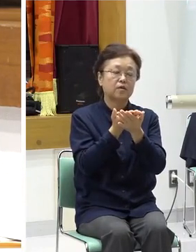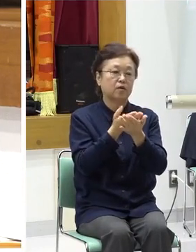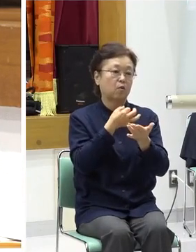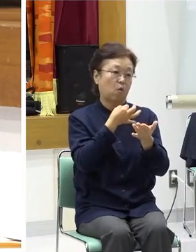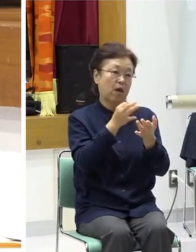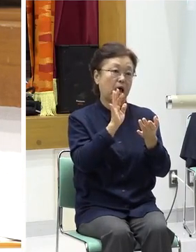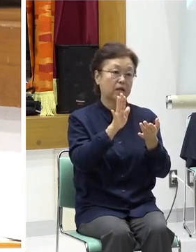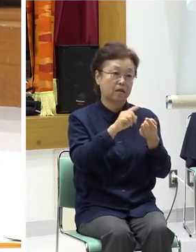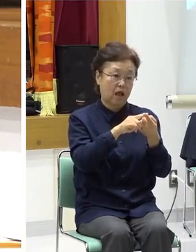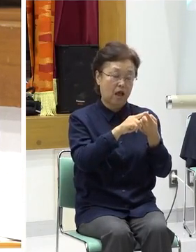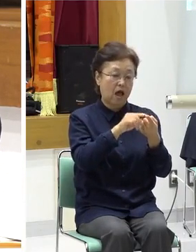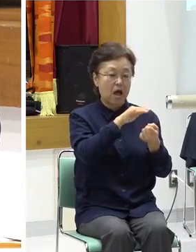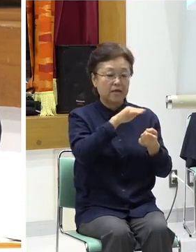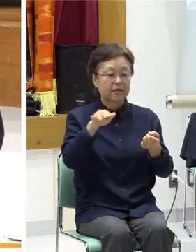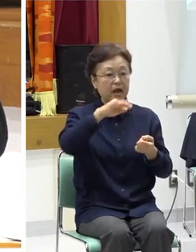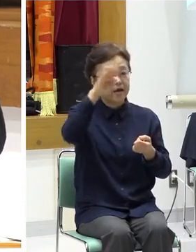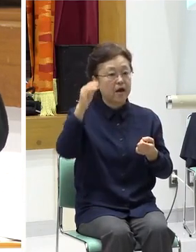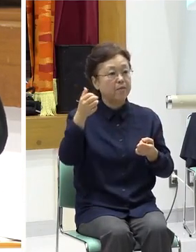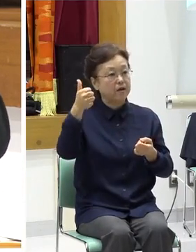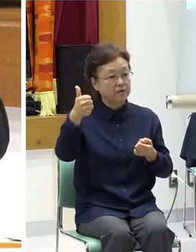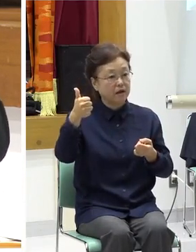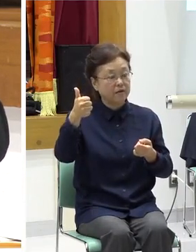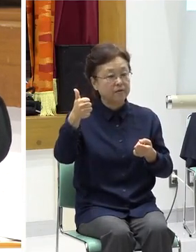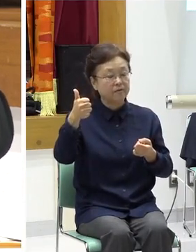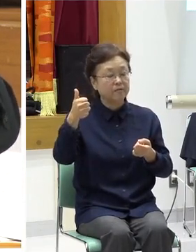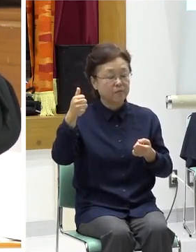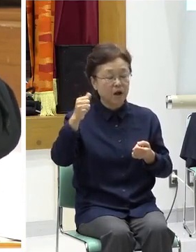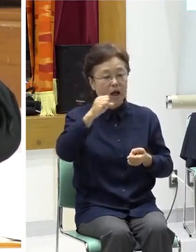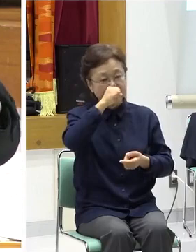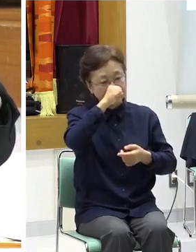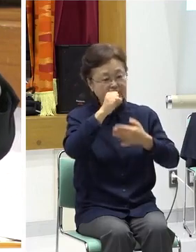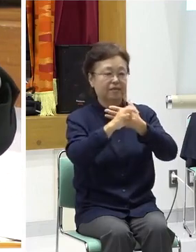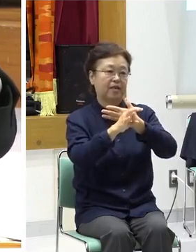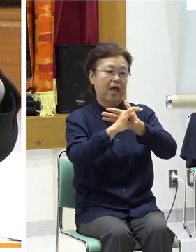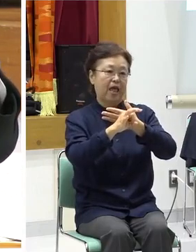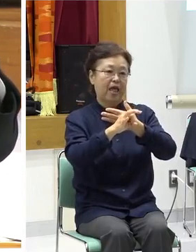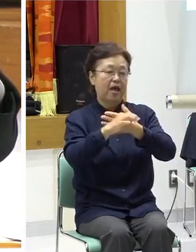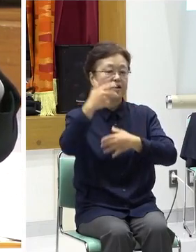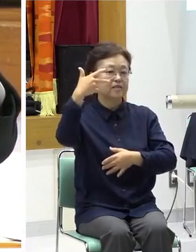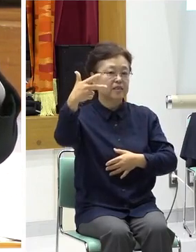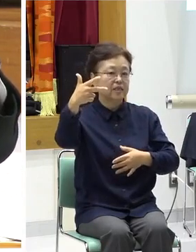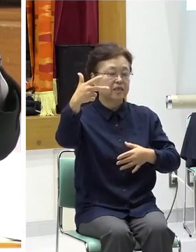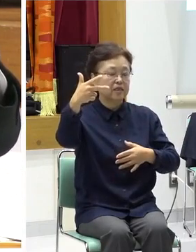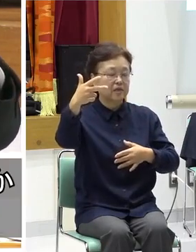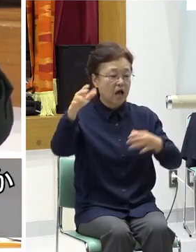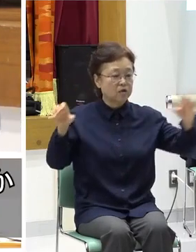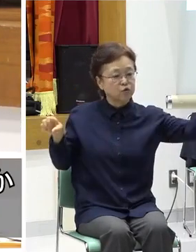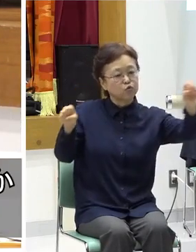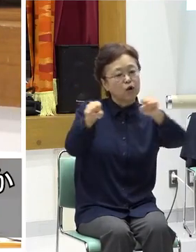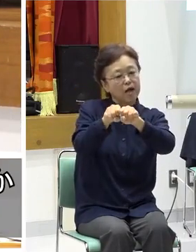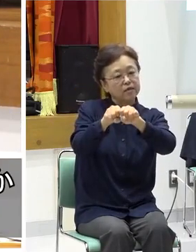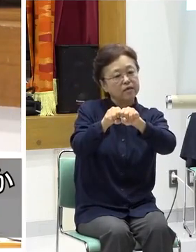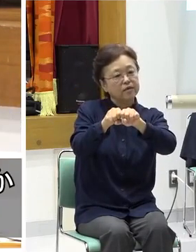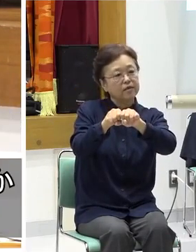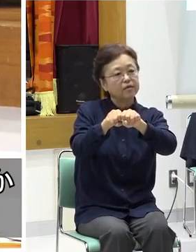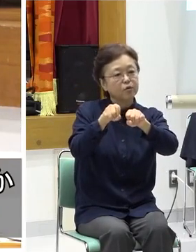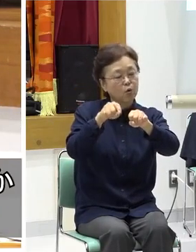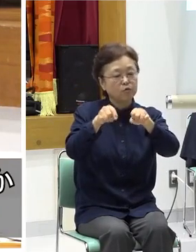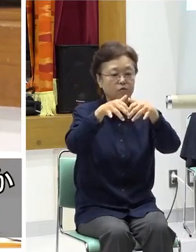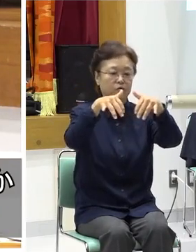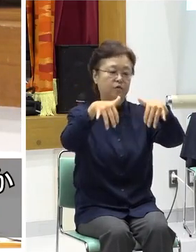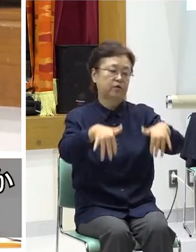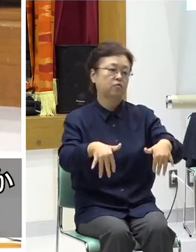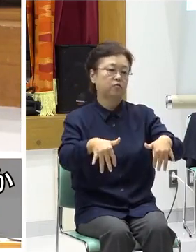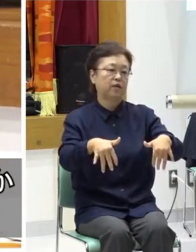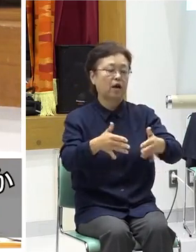山さんの方で言うと、すごくいい事例、吹田市が仲介する形でできたんですけど、これをなんかこう仕組みができたらいいな